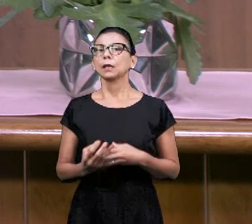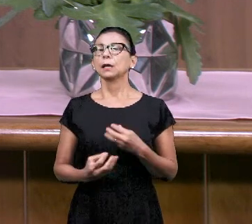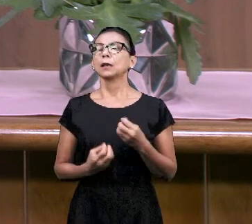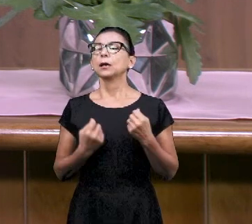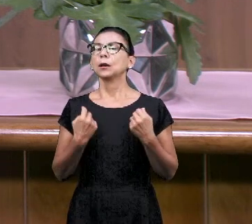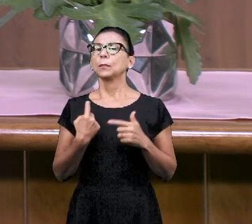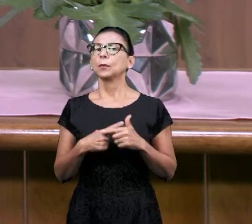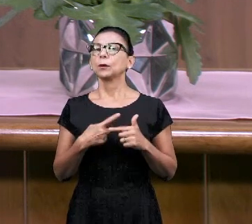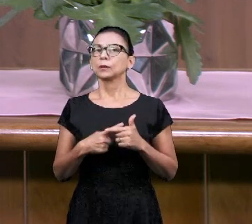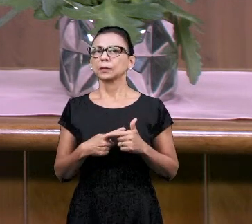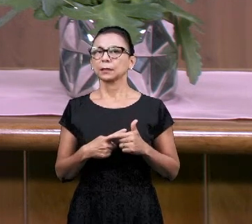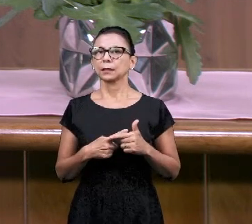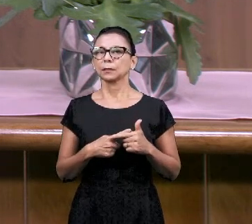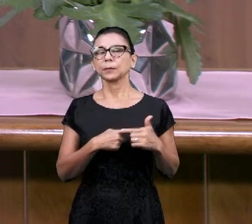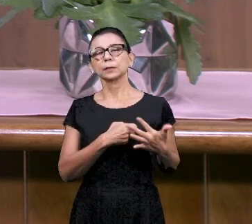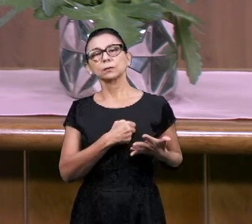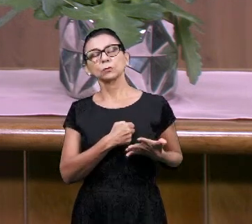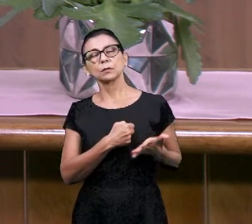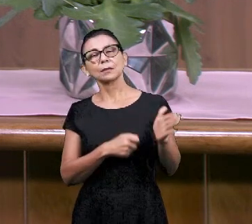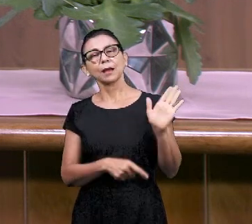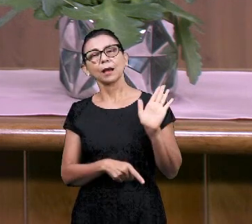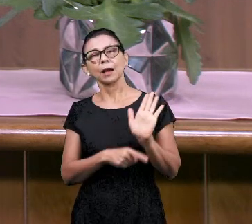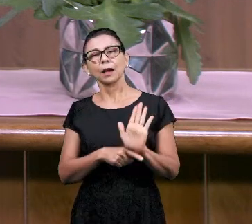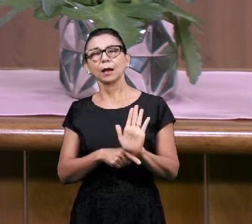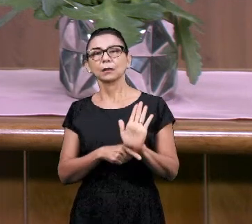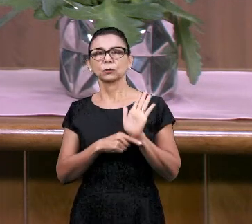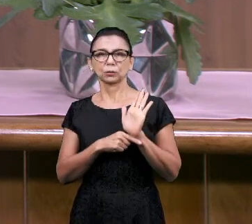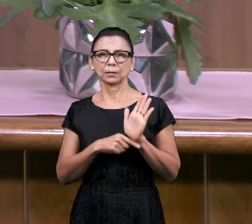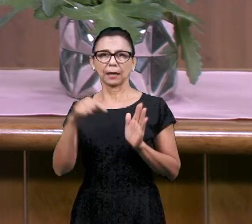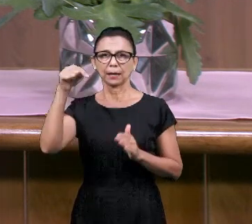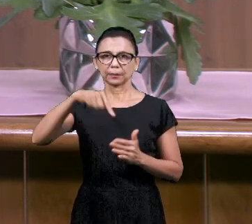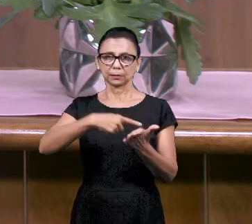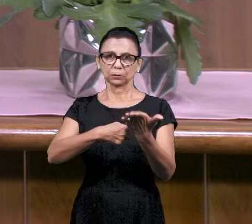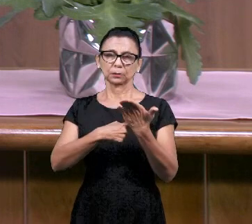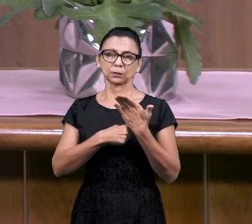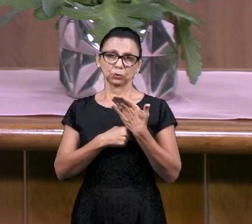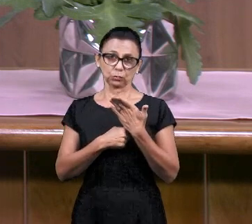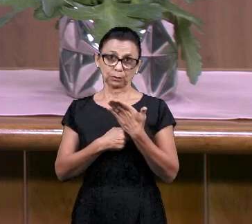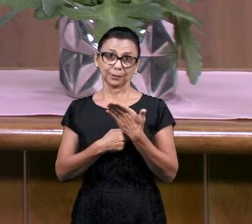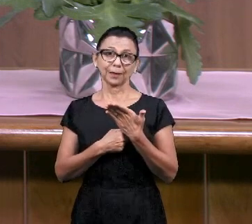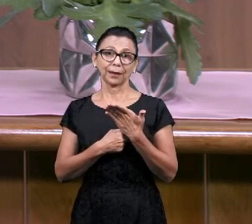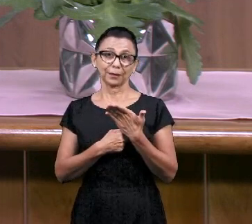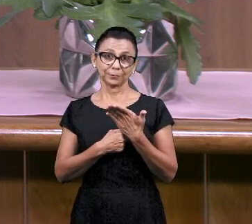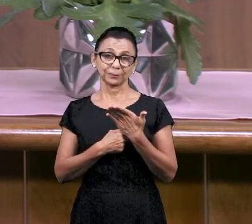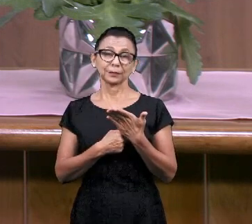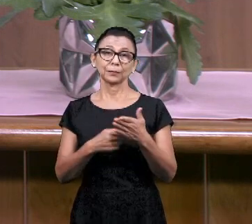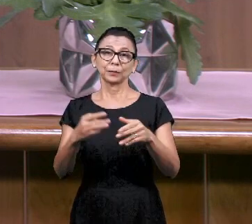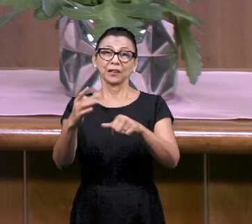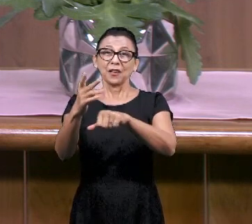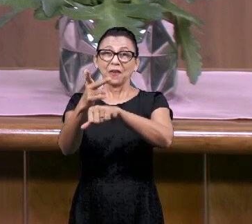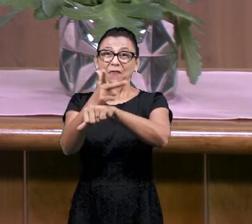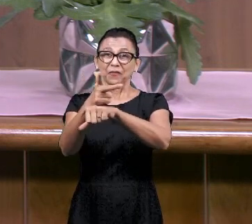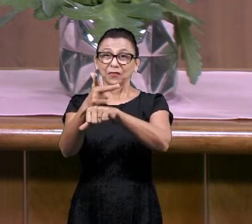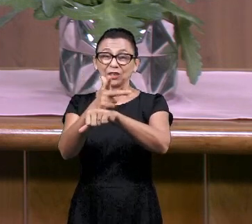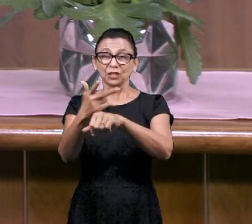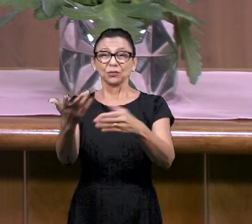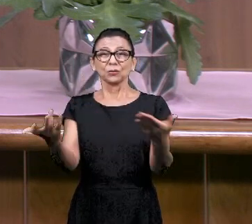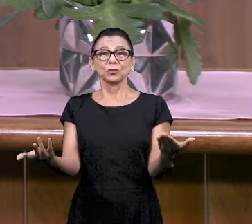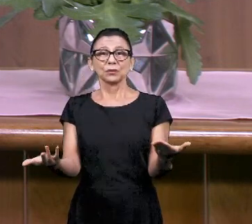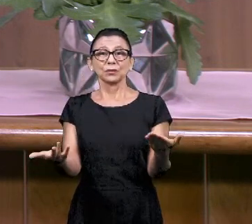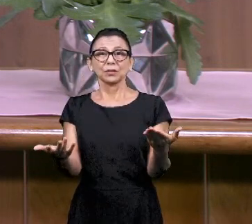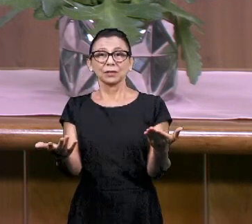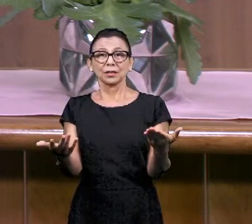simplifier pour nous, pour ceux qui reçoivent cette quantité notable d'envoi de participation, la